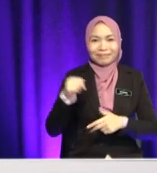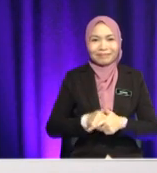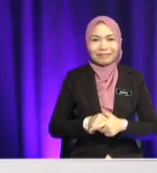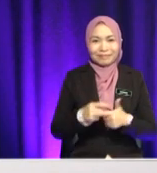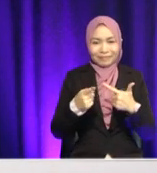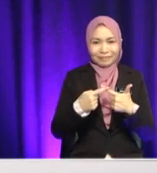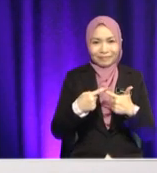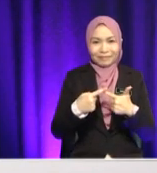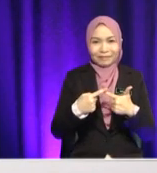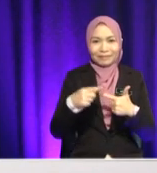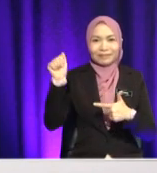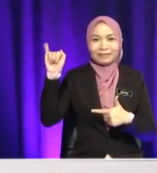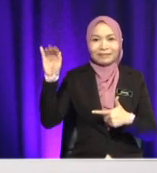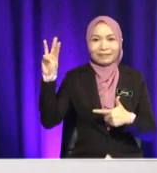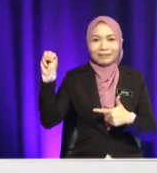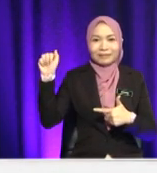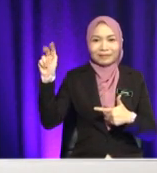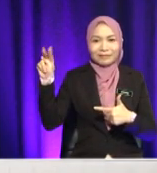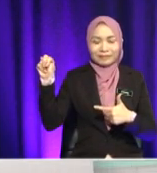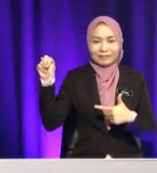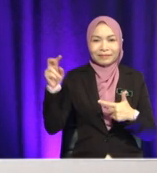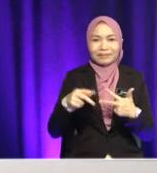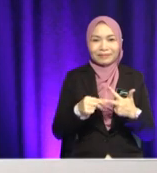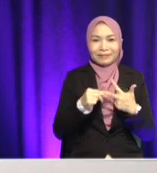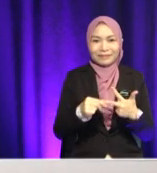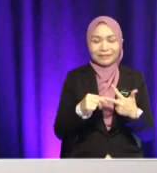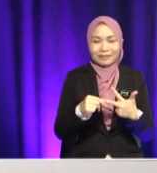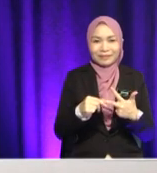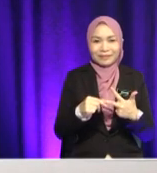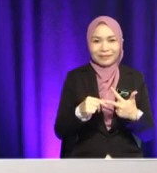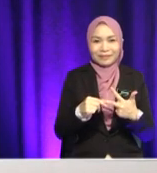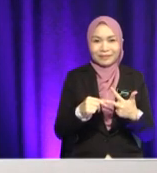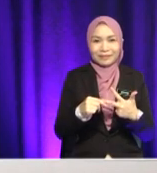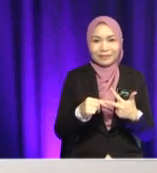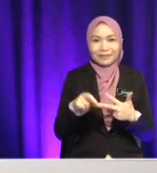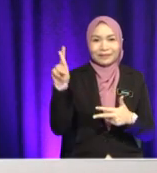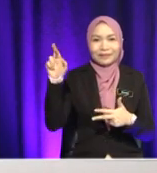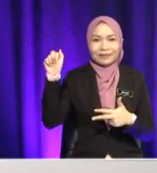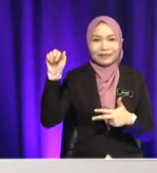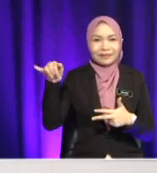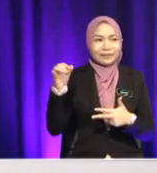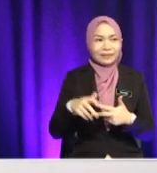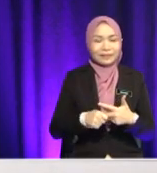biru di bawah sana aimandini dan Abang handsome kita semuanya